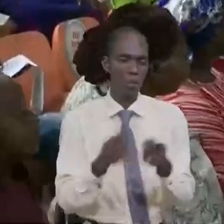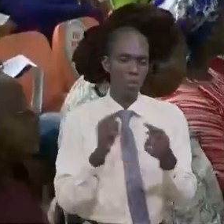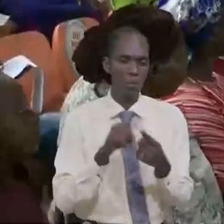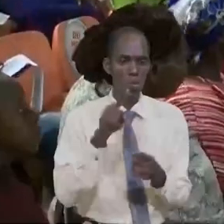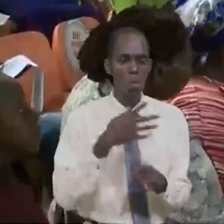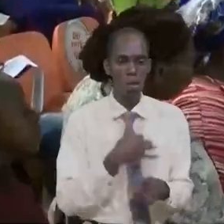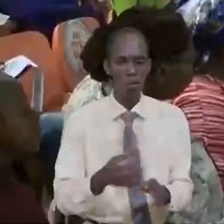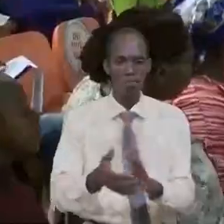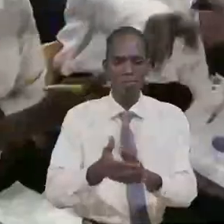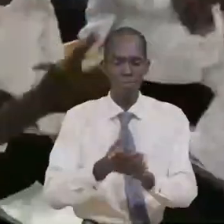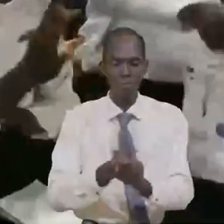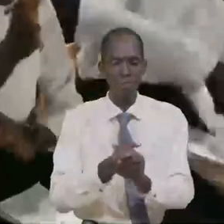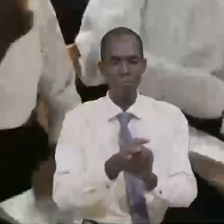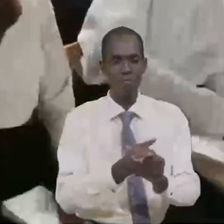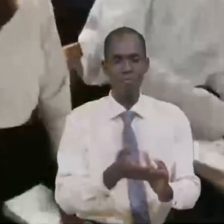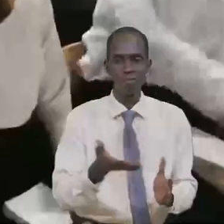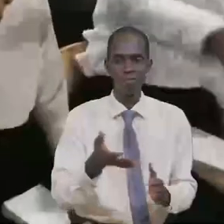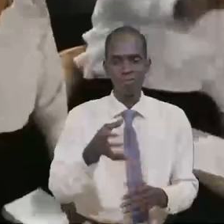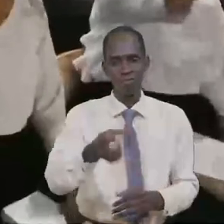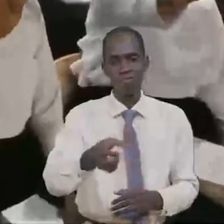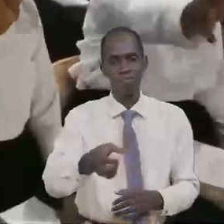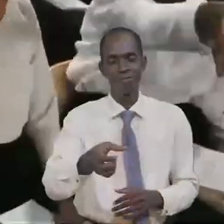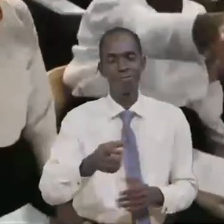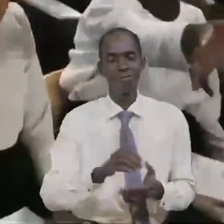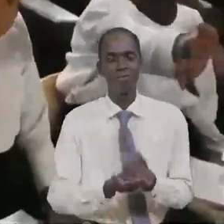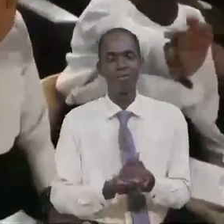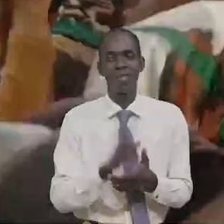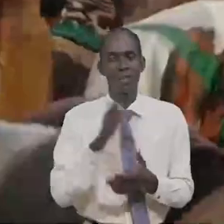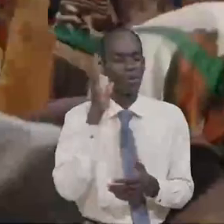et tenta mais il s'allume moi tu vas réussir